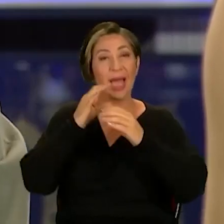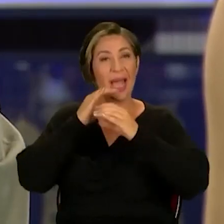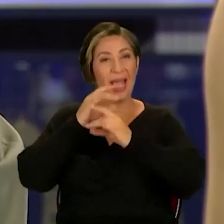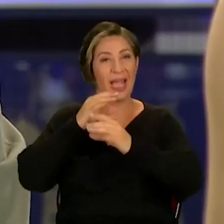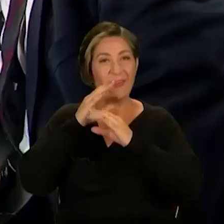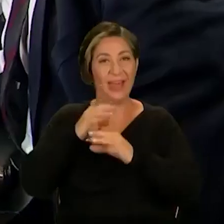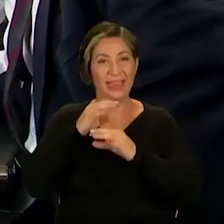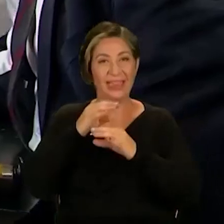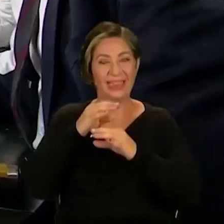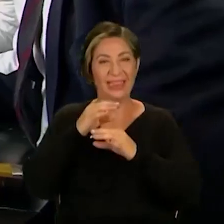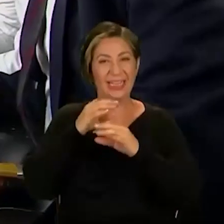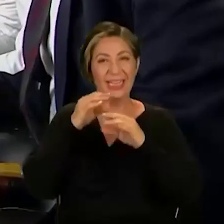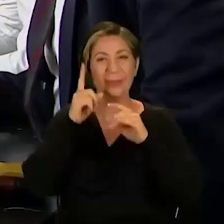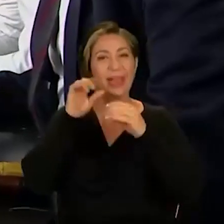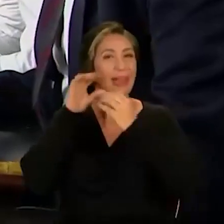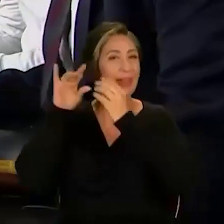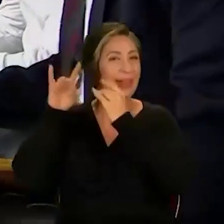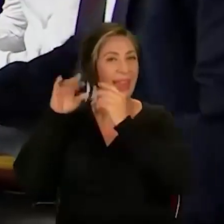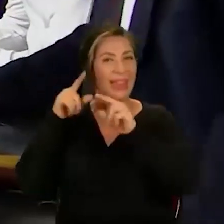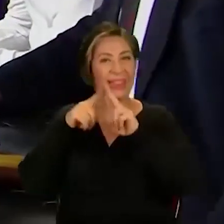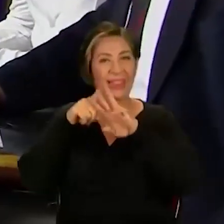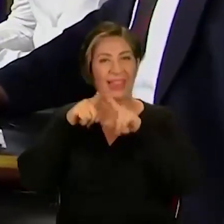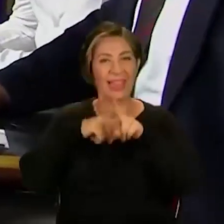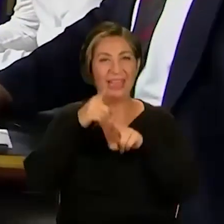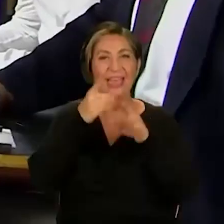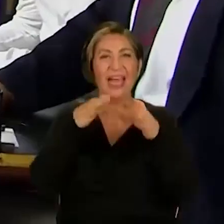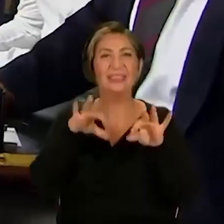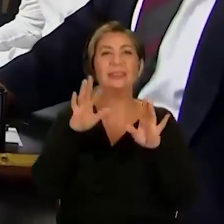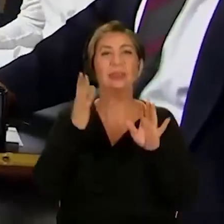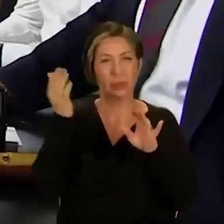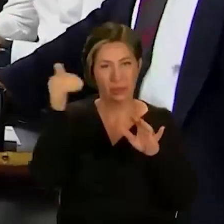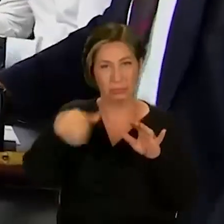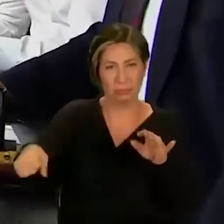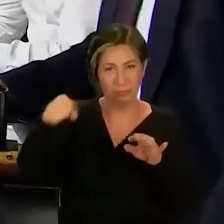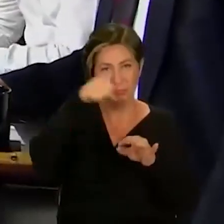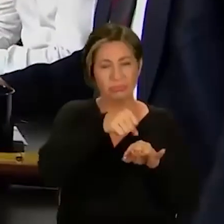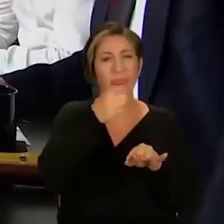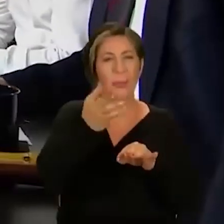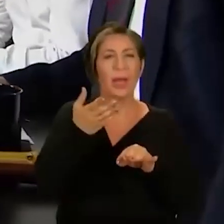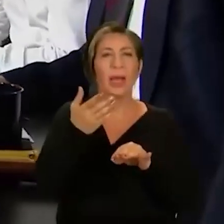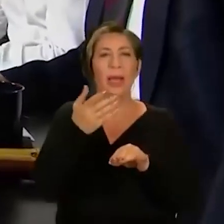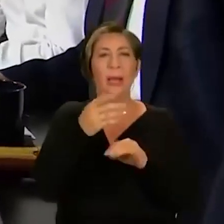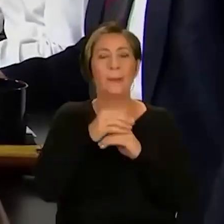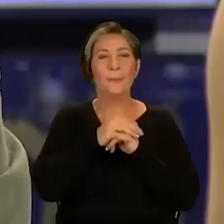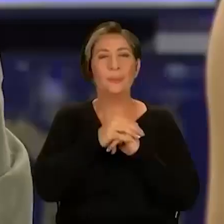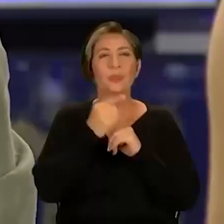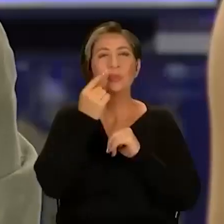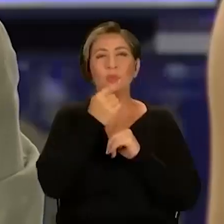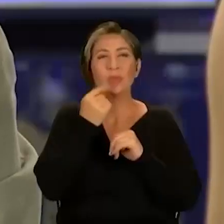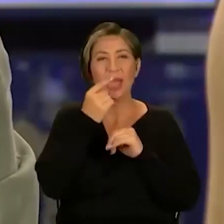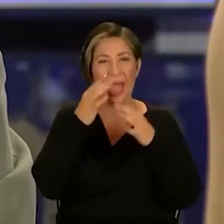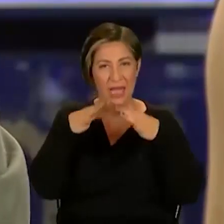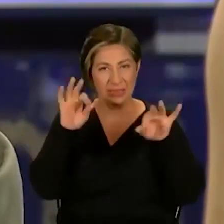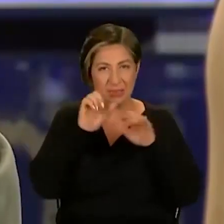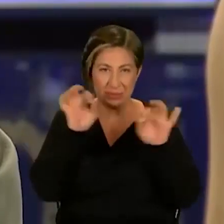Kaval'la Ney, şimdi tabii hazırlıksız yani siz getirdiniz tabii burada da hani şey olarak belki dudaklar olarak